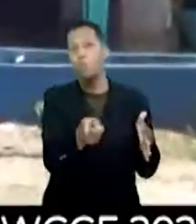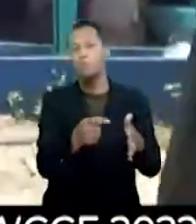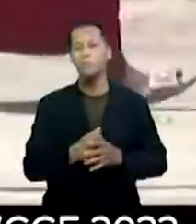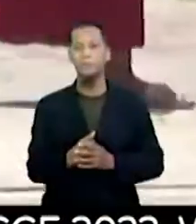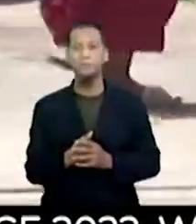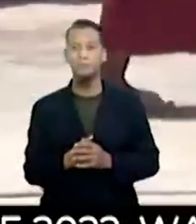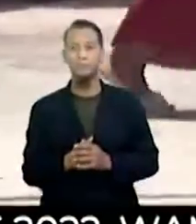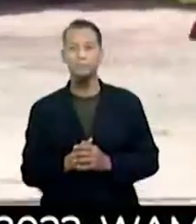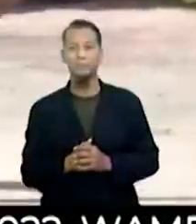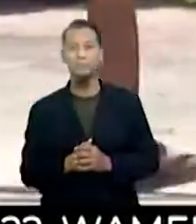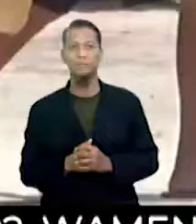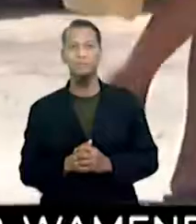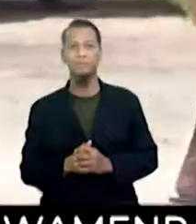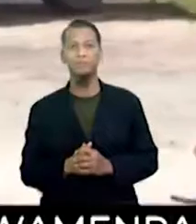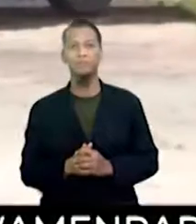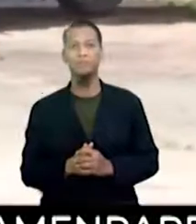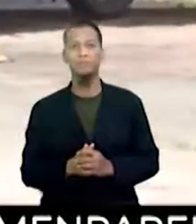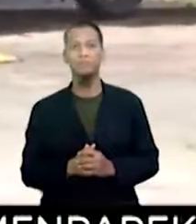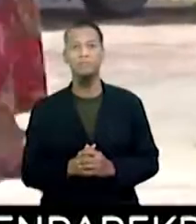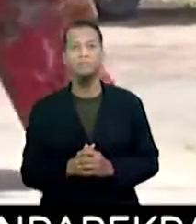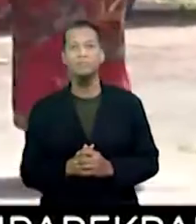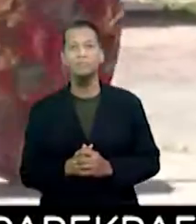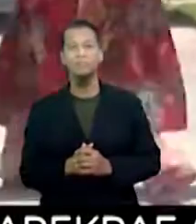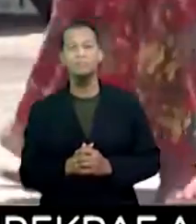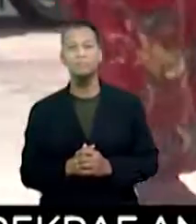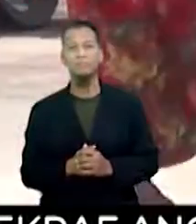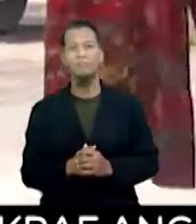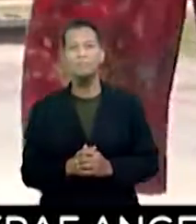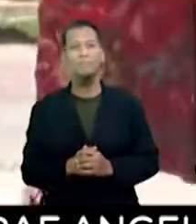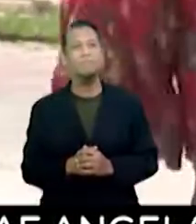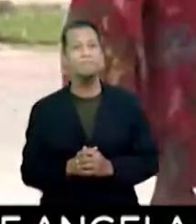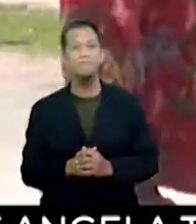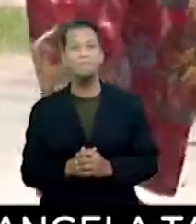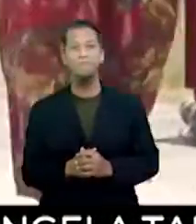Dari Pangkalan Bun, Kalimantan Tengah, Sigit Zakwan, Pamungkas, iNews melaporkan.